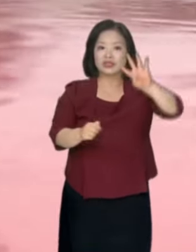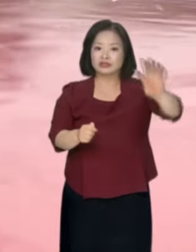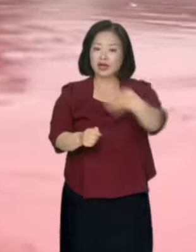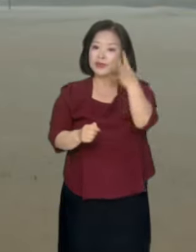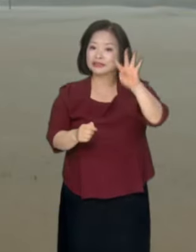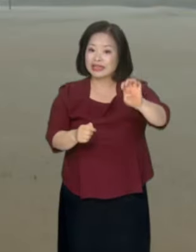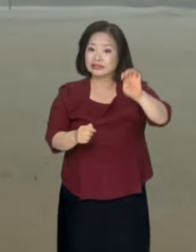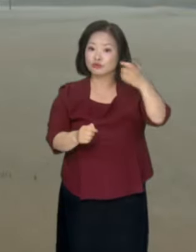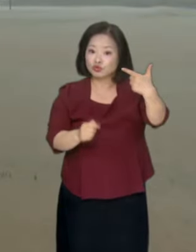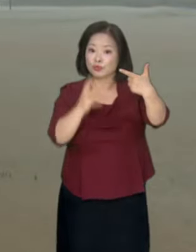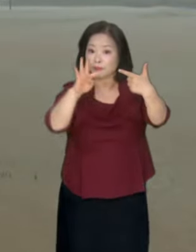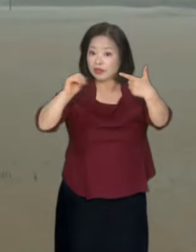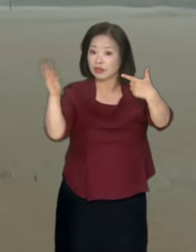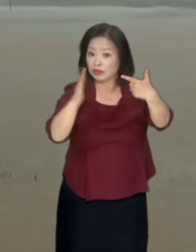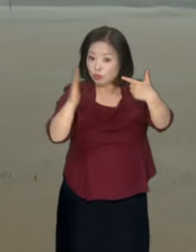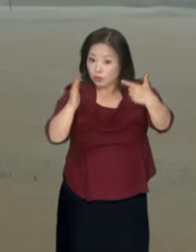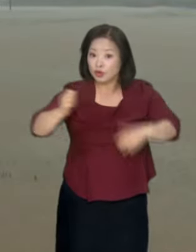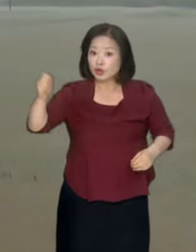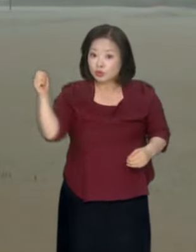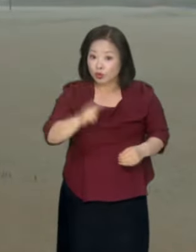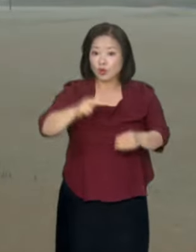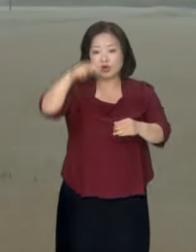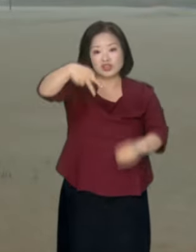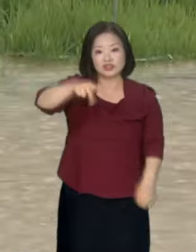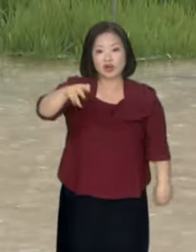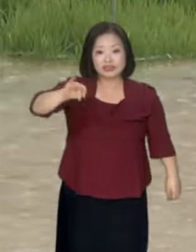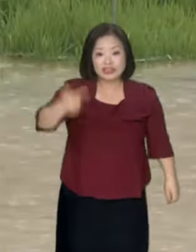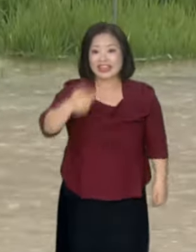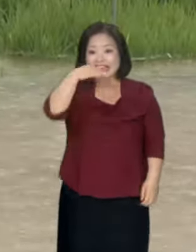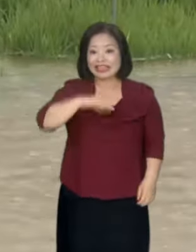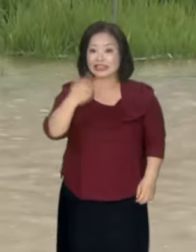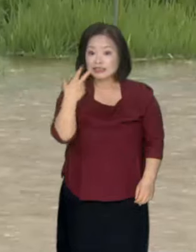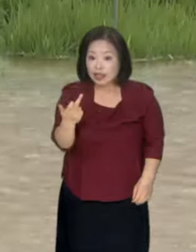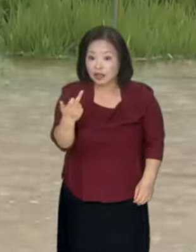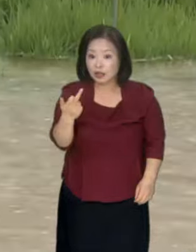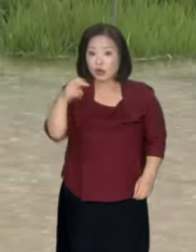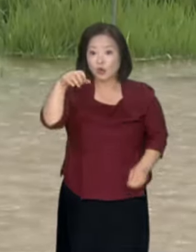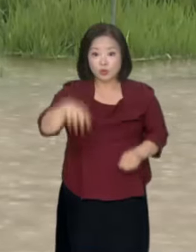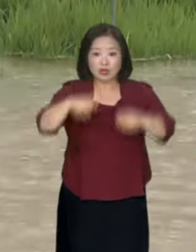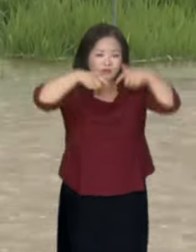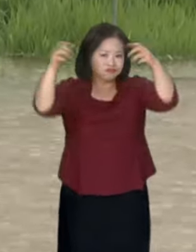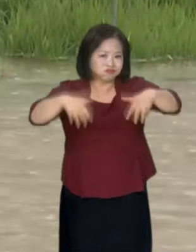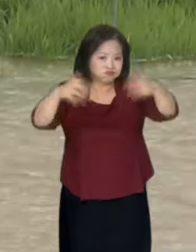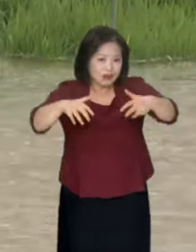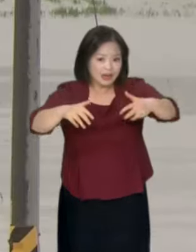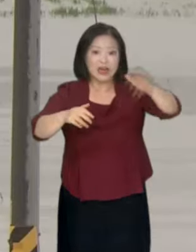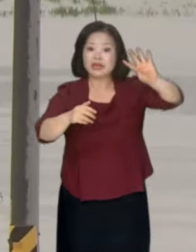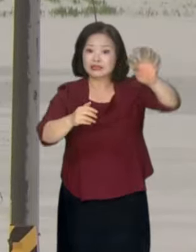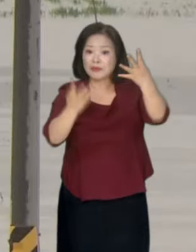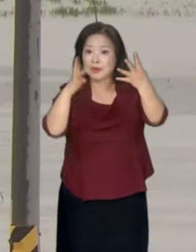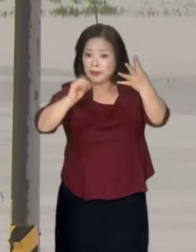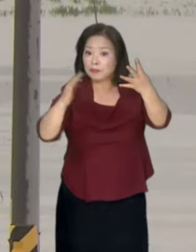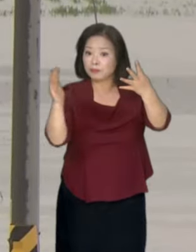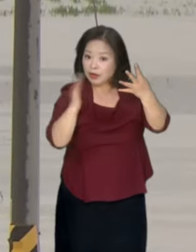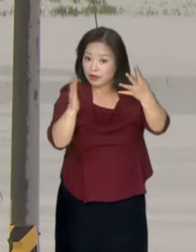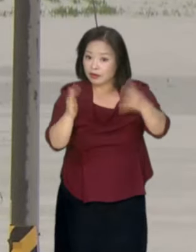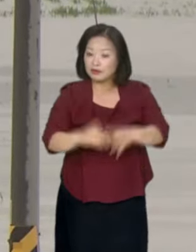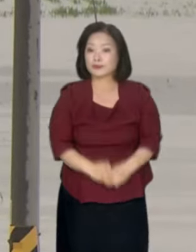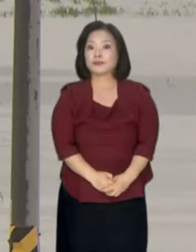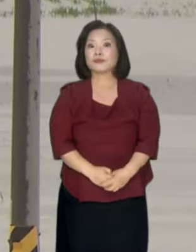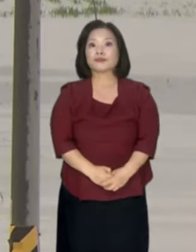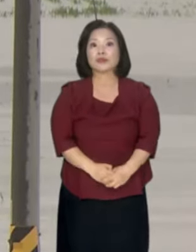446mm에 달하는 물벼락이 떨어졌고 서천과 익산 함라면에도 400mm가 넘는 누적 강수량이